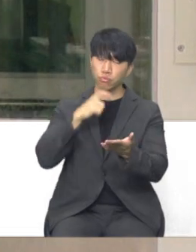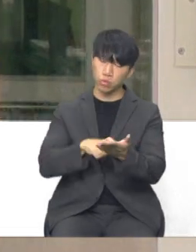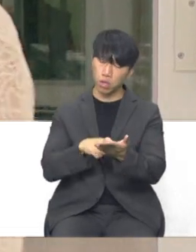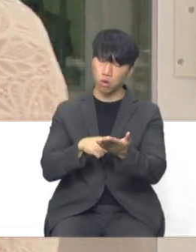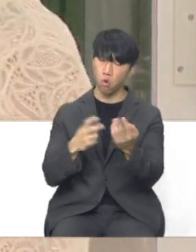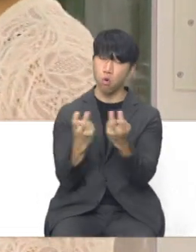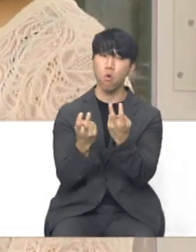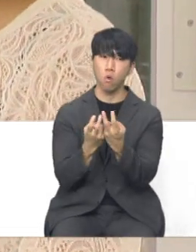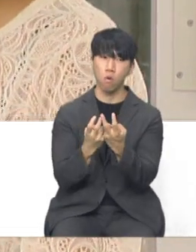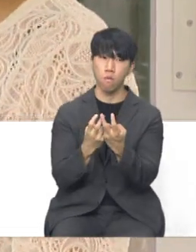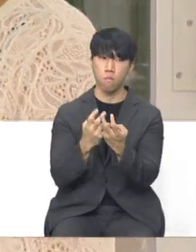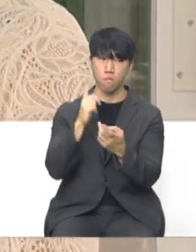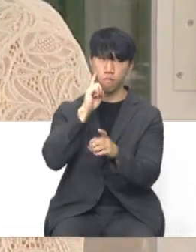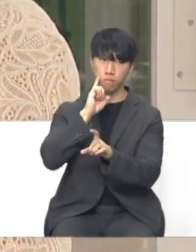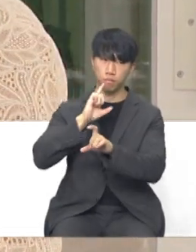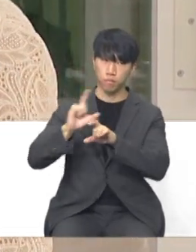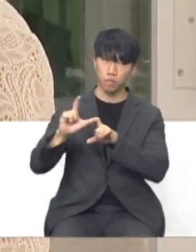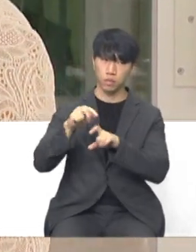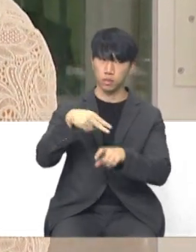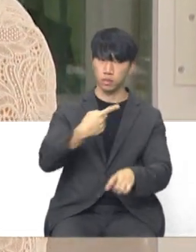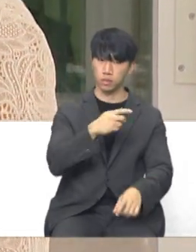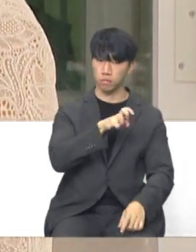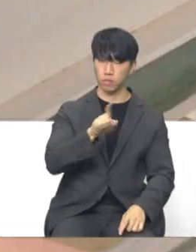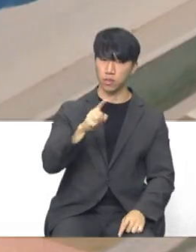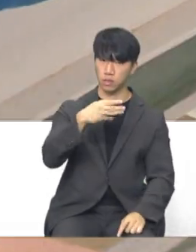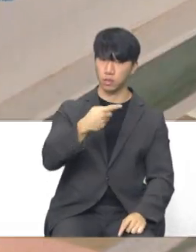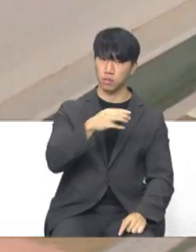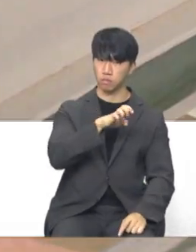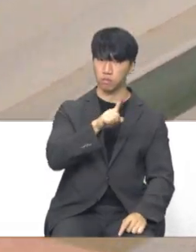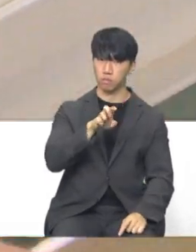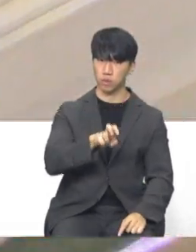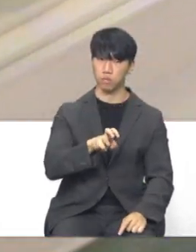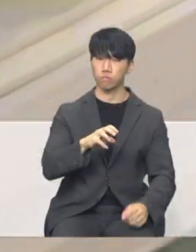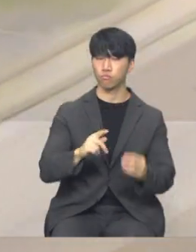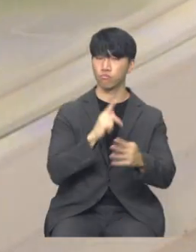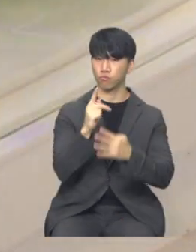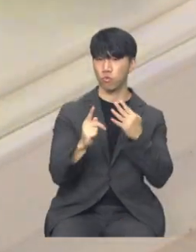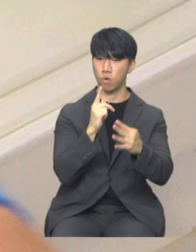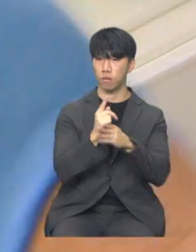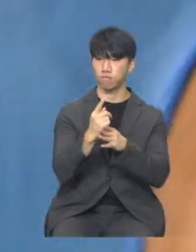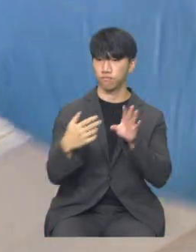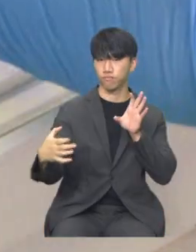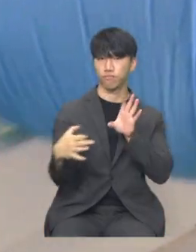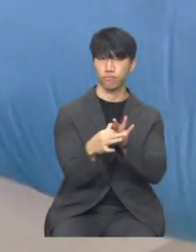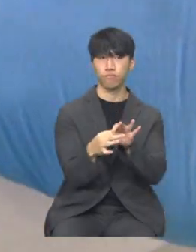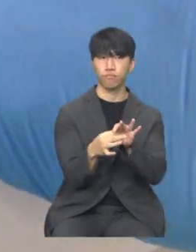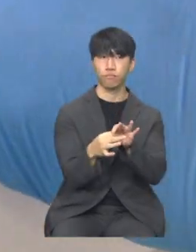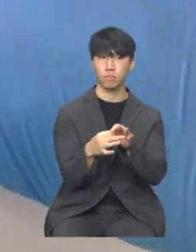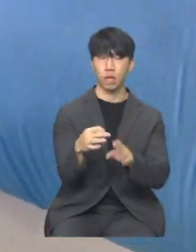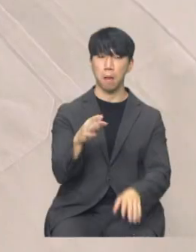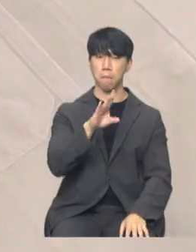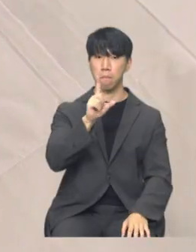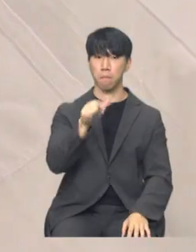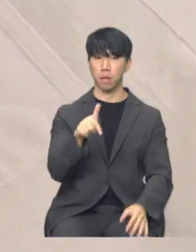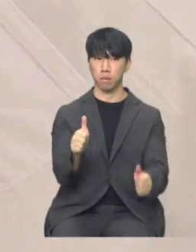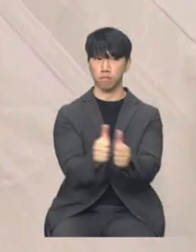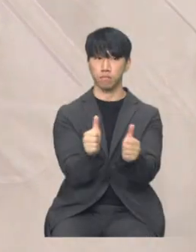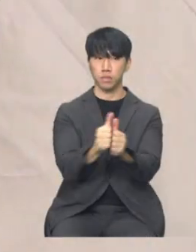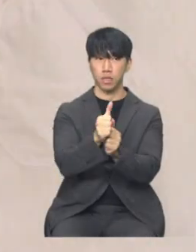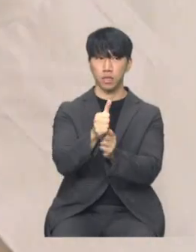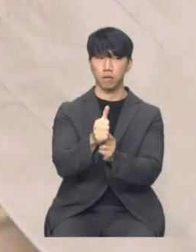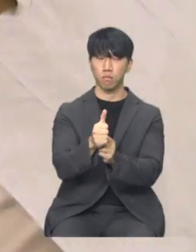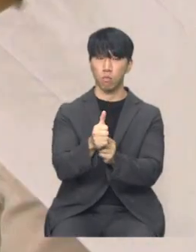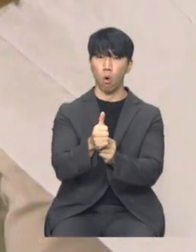있지 않을까라는 생각에 거기 이제 그런 프로그램들을 이천으로 좀 도입을 하게. 박 씨는 청년으로서의 패기와 영업직